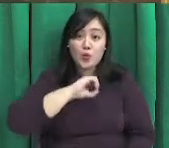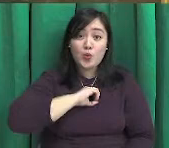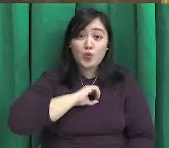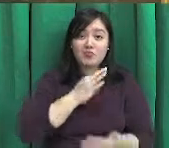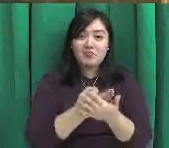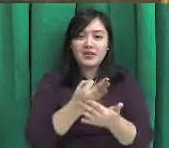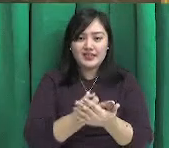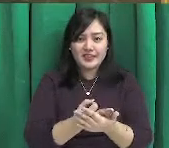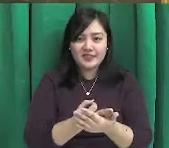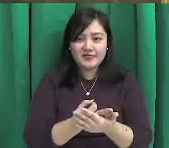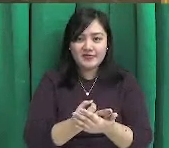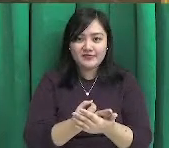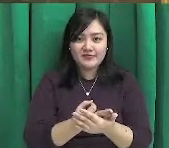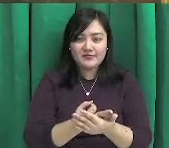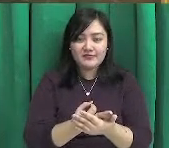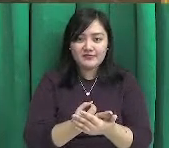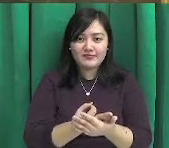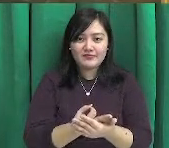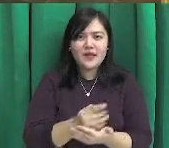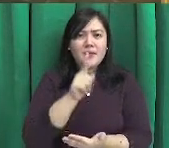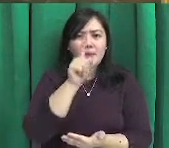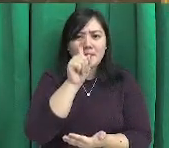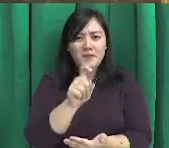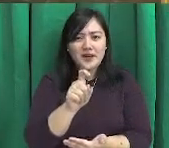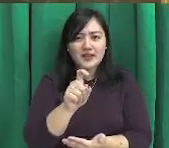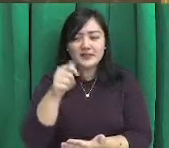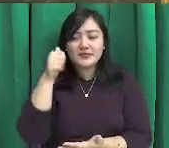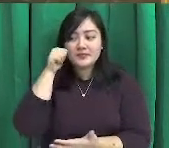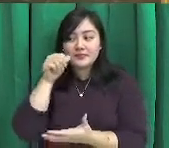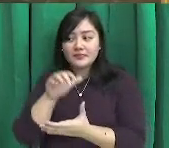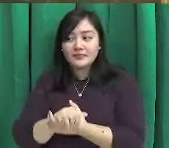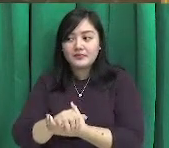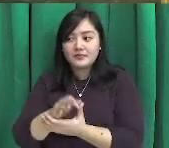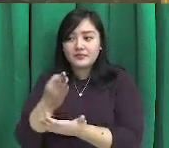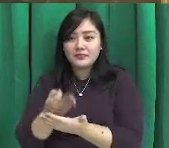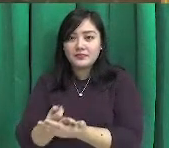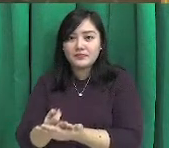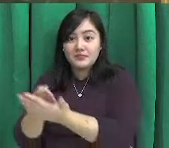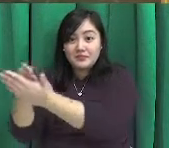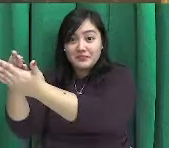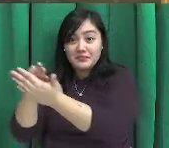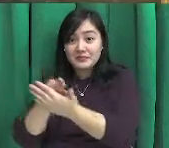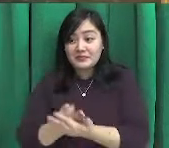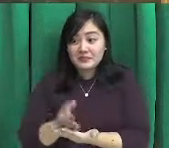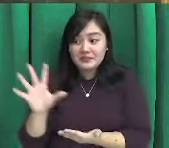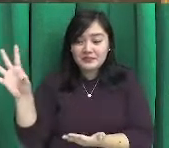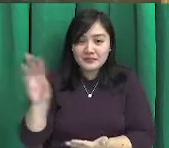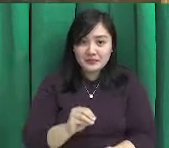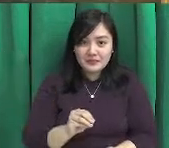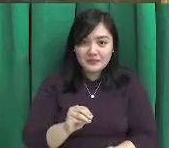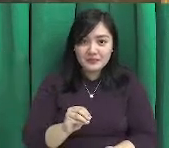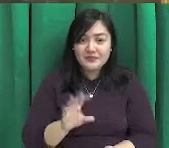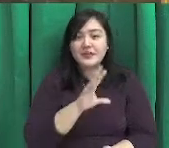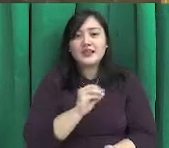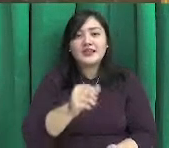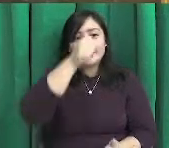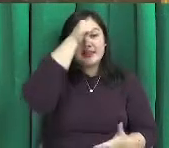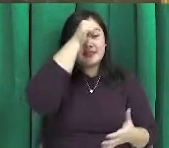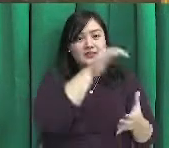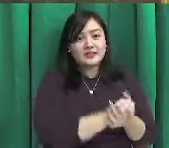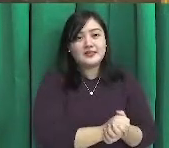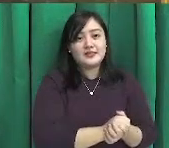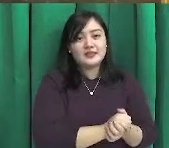pagsamahin. See? Subukan yung pagsamahin. Okay? Ngayon, halimbawa, may darating kayong bisita o meron siyang